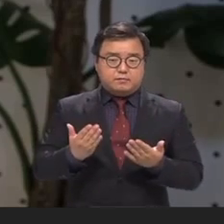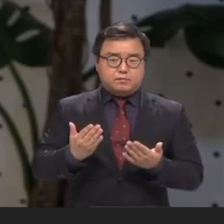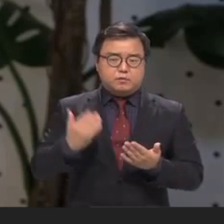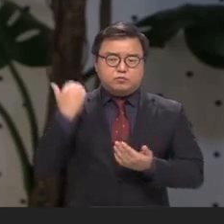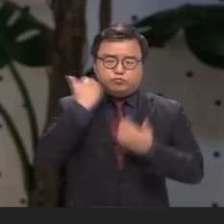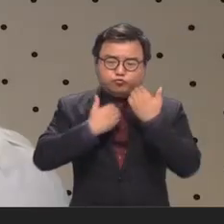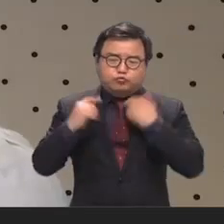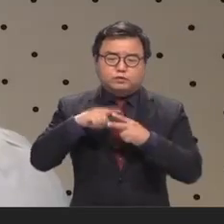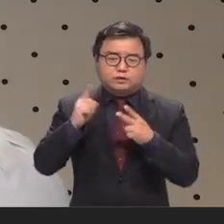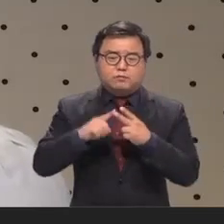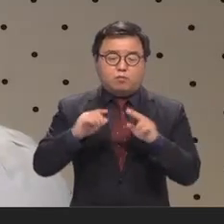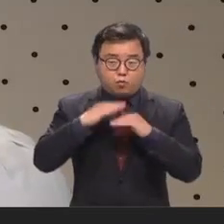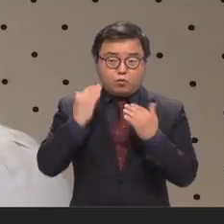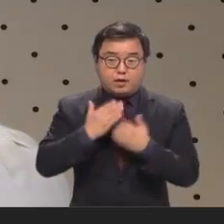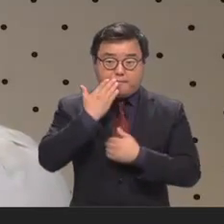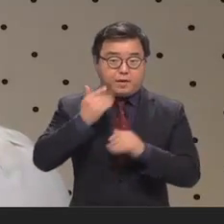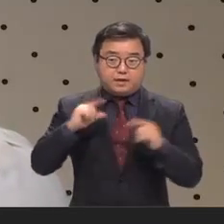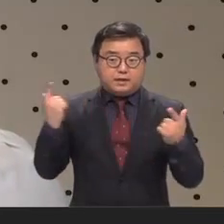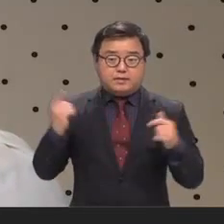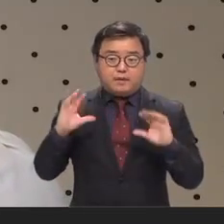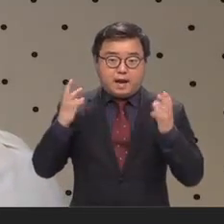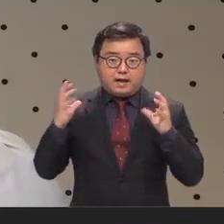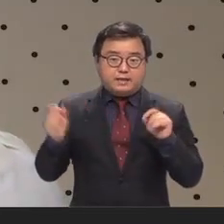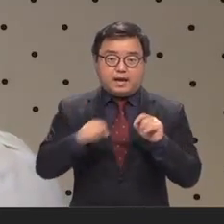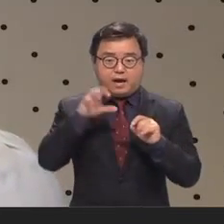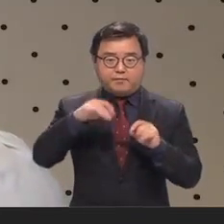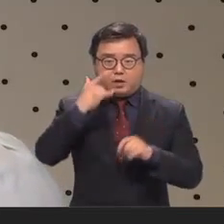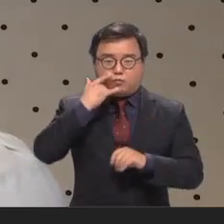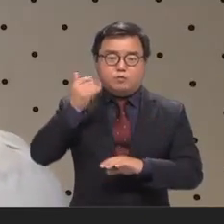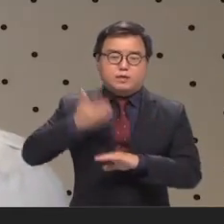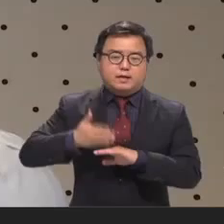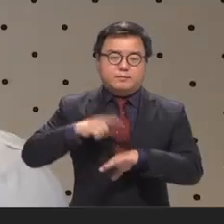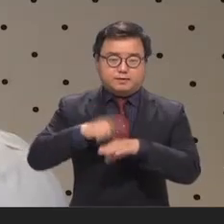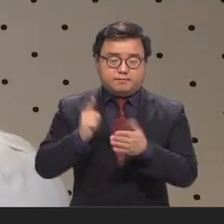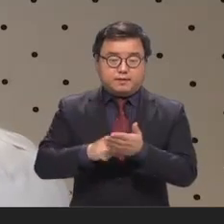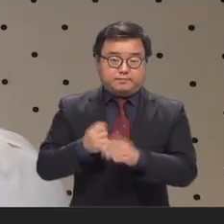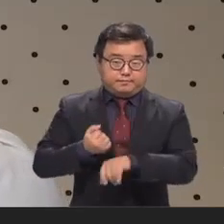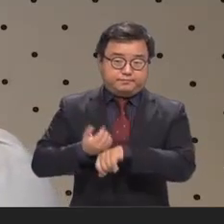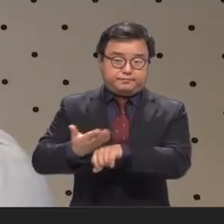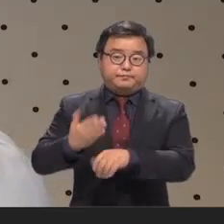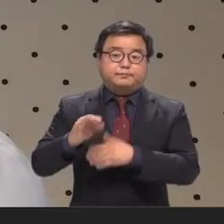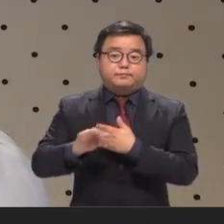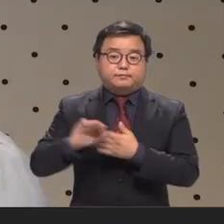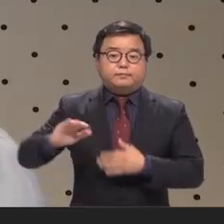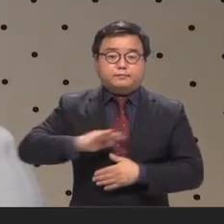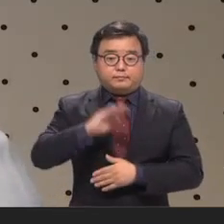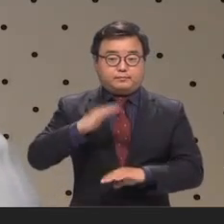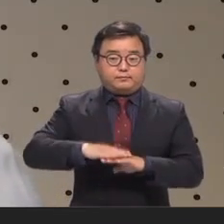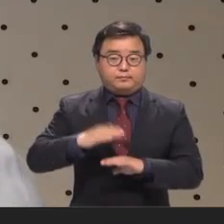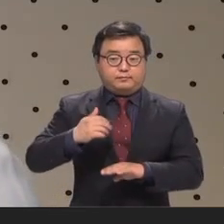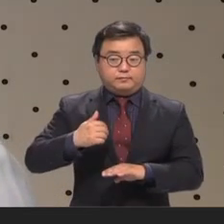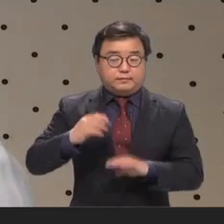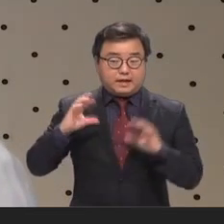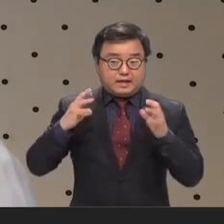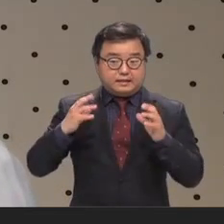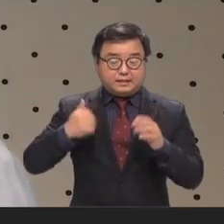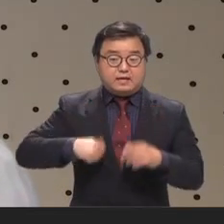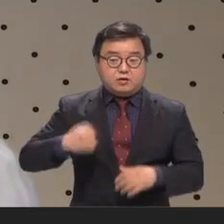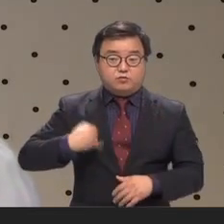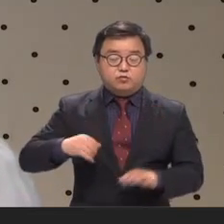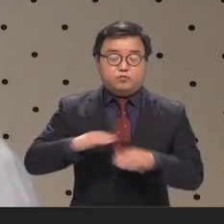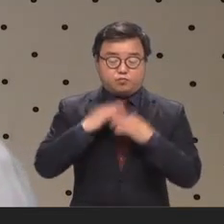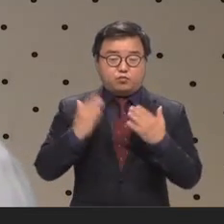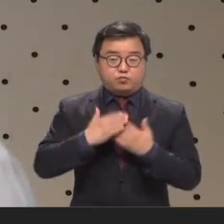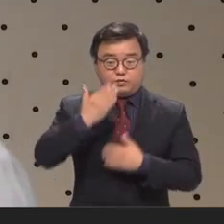일이 아니에요. 특히 아이 앞에서 부모님께 감사하는 마음을 보인다면 우리 아이도 할머니, 할아버지의